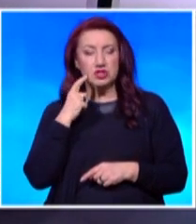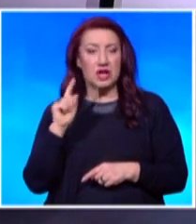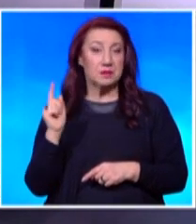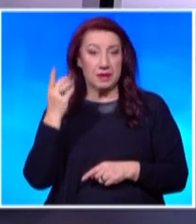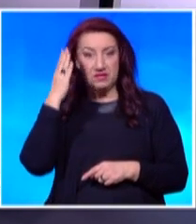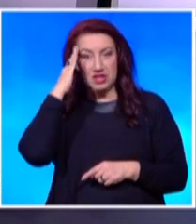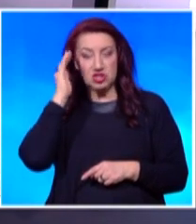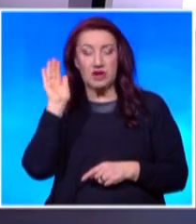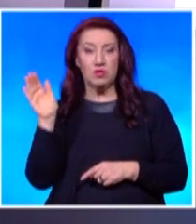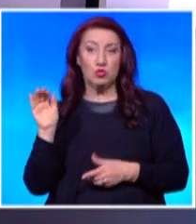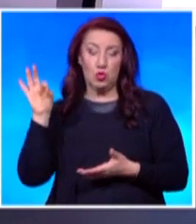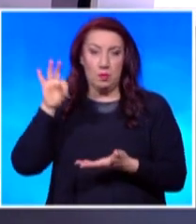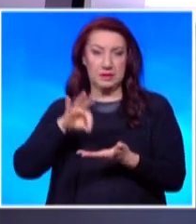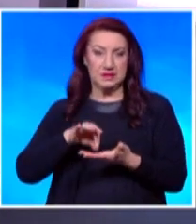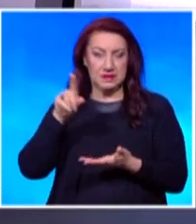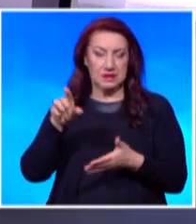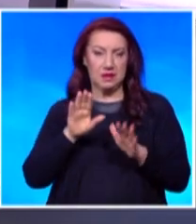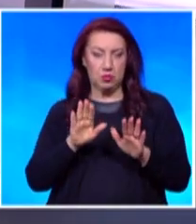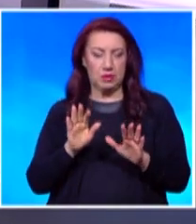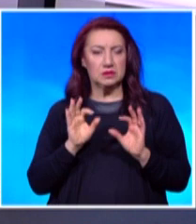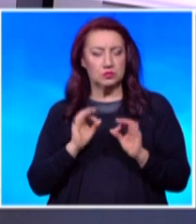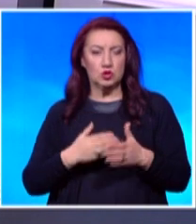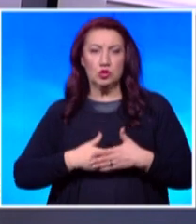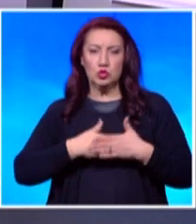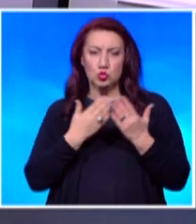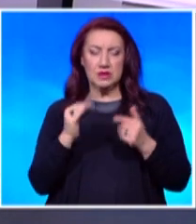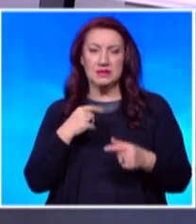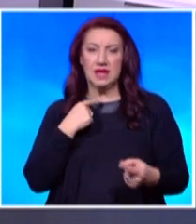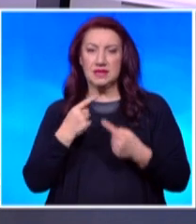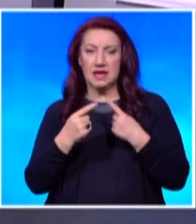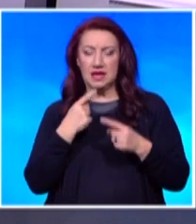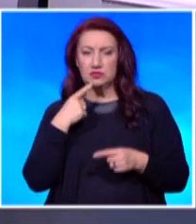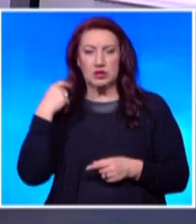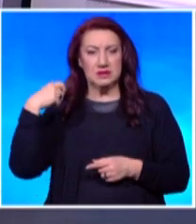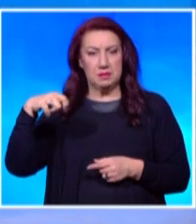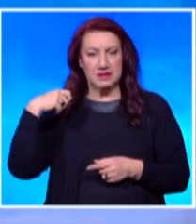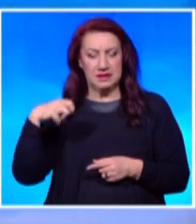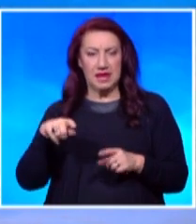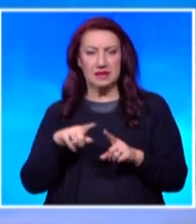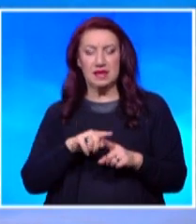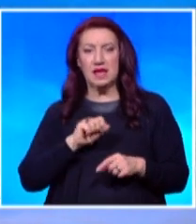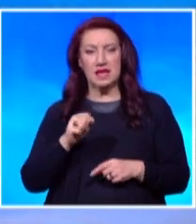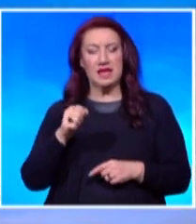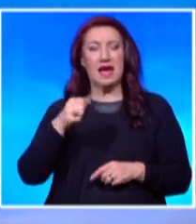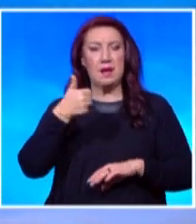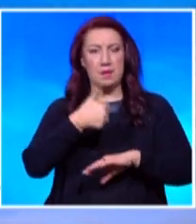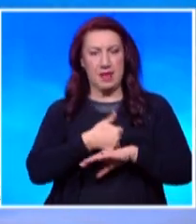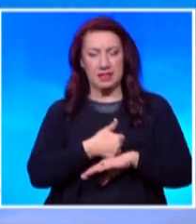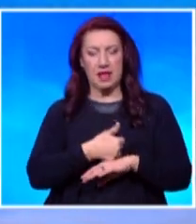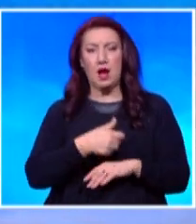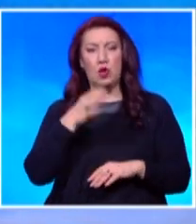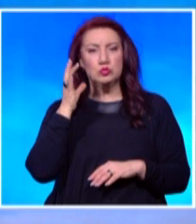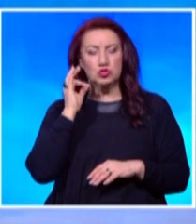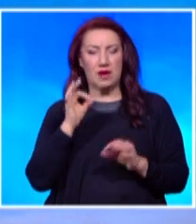Пристигнаха ли вече самолетите? Точно така, сутринта след разговор на президента на Република България с кмета госпожа Фандъкова, госпожа